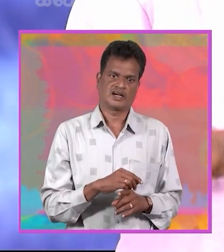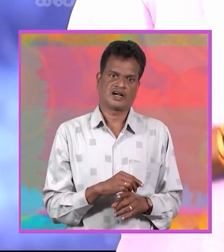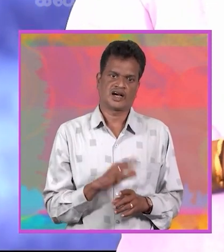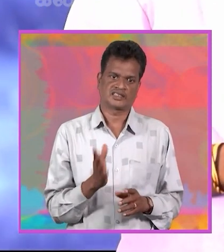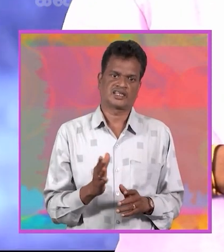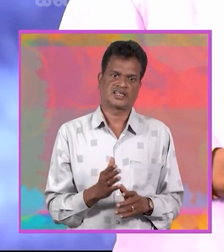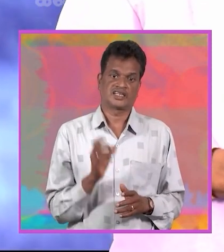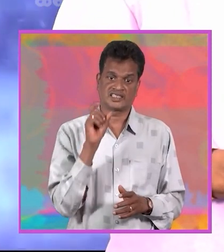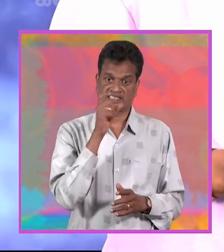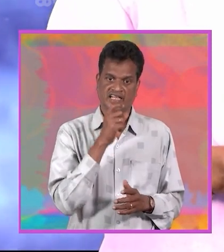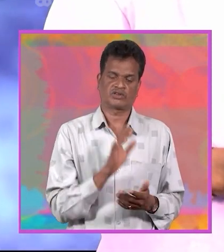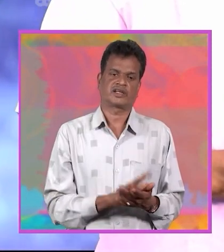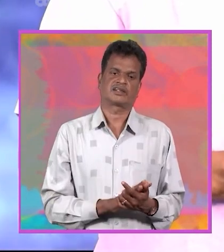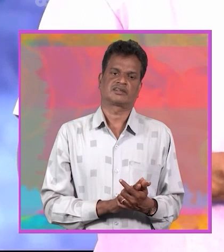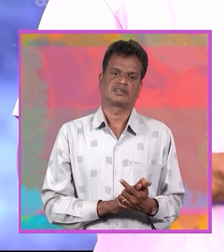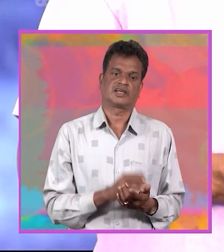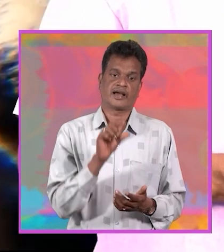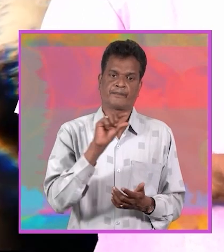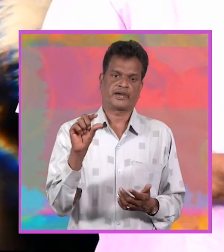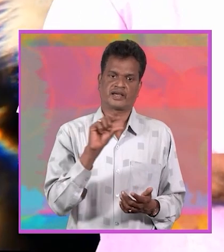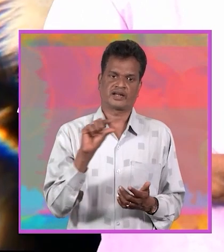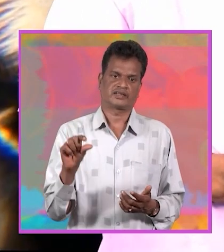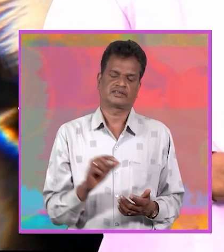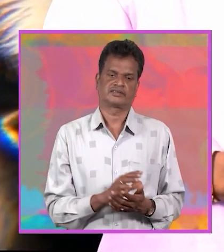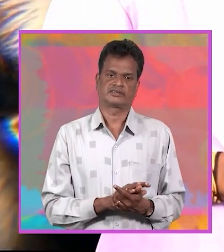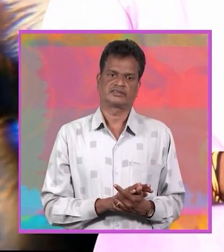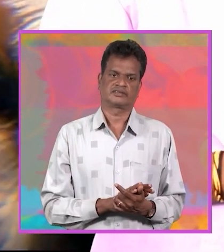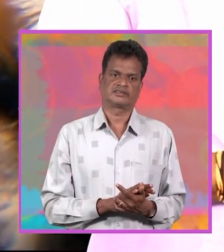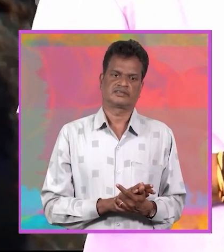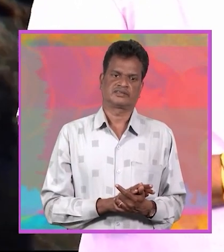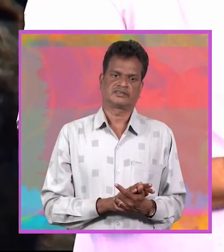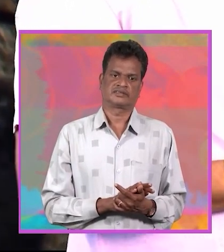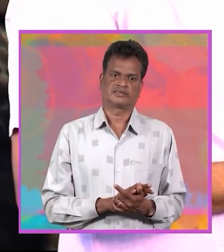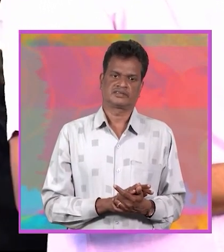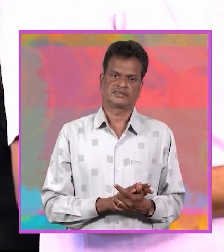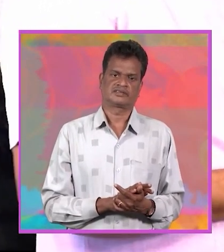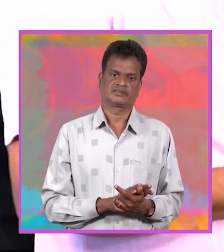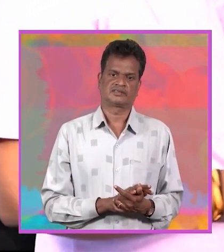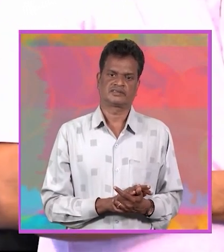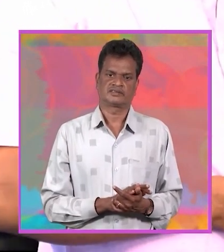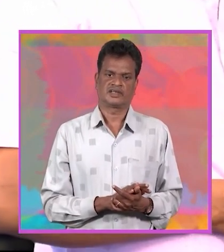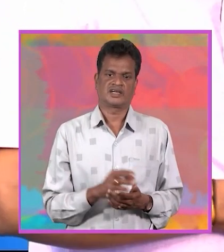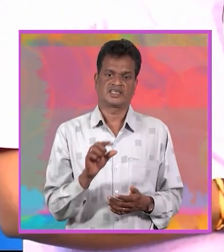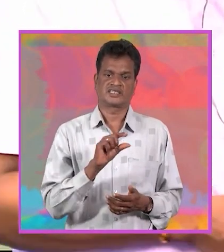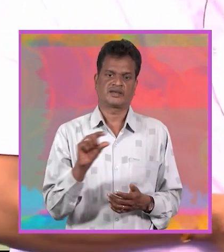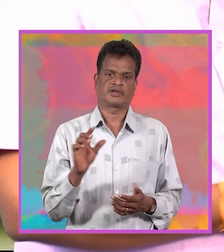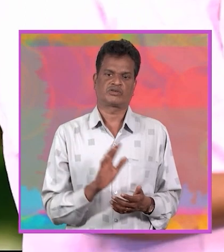சினை தொடர், சினைப்பெயர். இது சினைப்பெயர் வரக்கூடிய தொடர், ஆனால் அது சினைப்பெயரை குறிக்கும்.